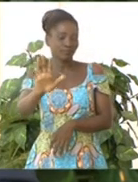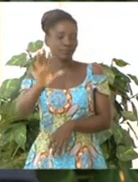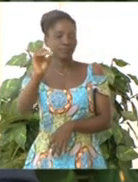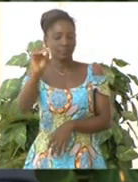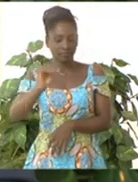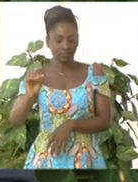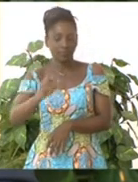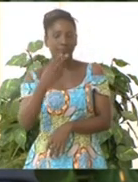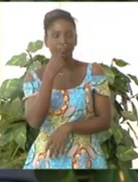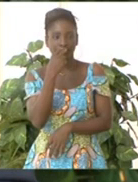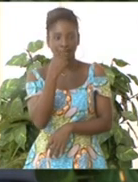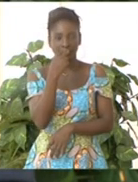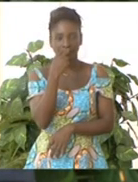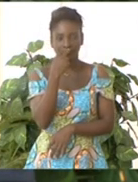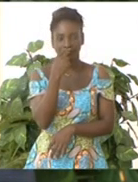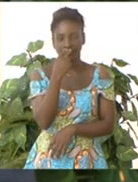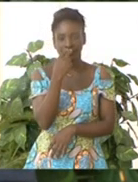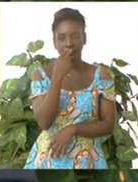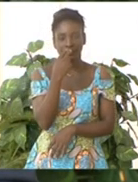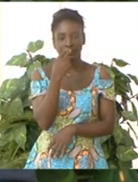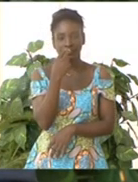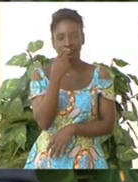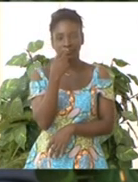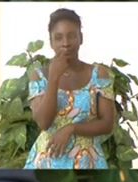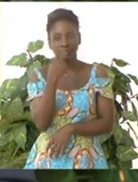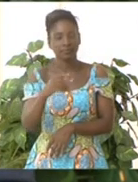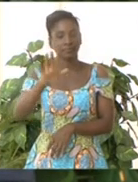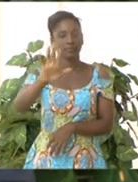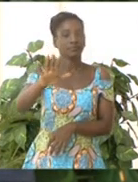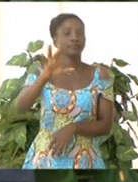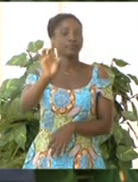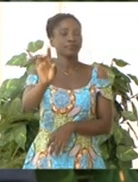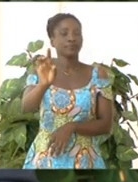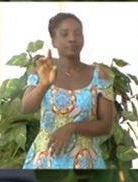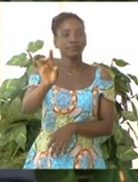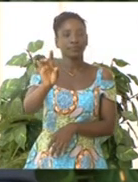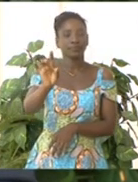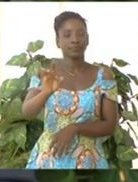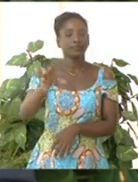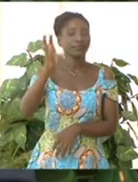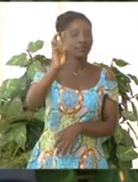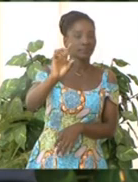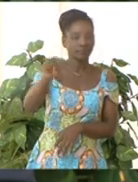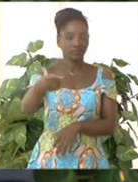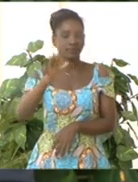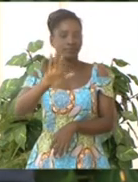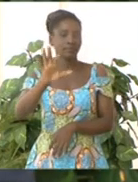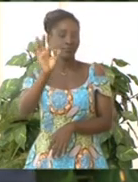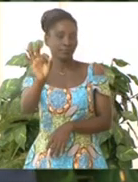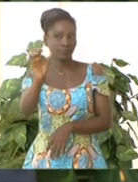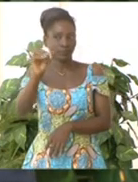bédié konan aimé henri 58 soit 6,5 à 9